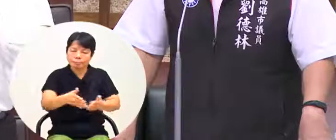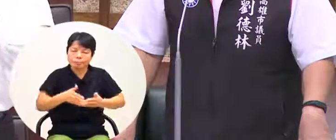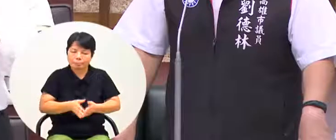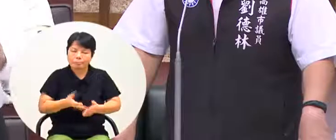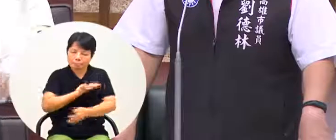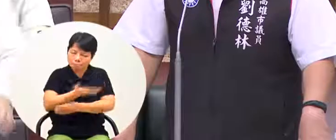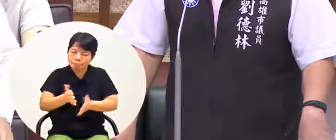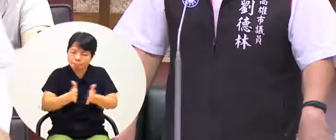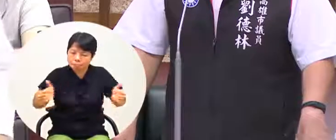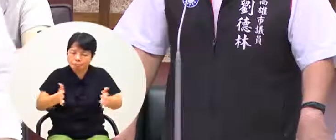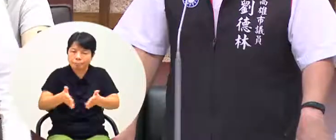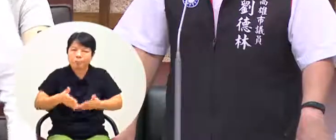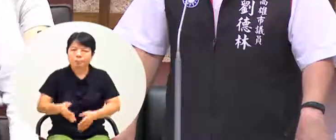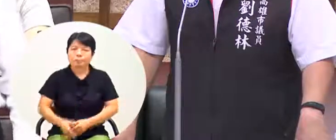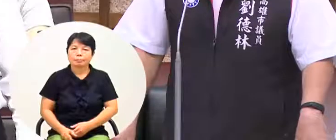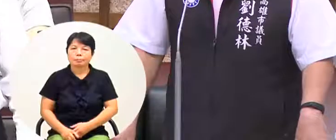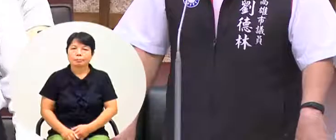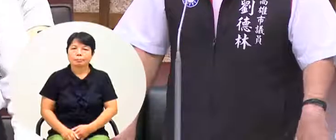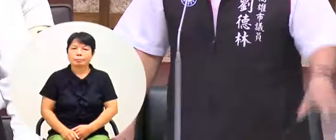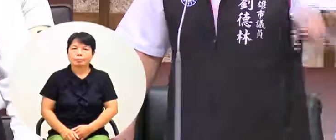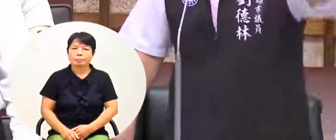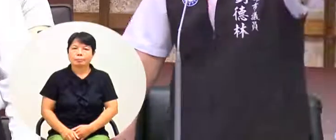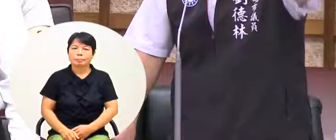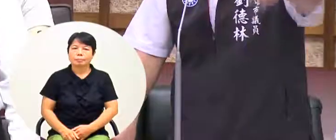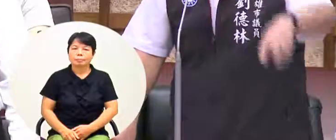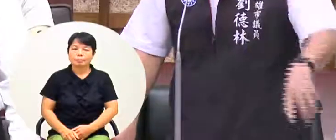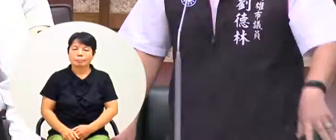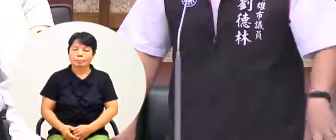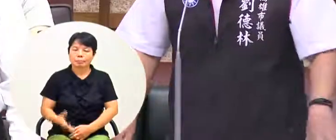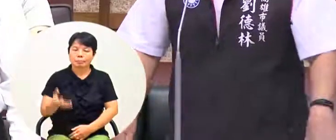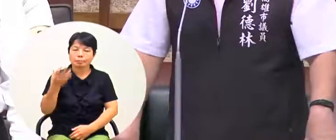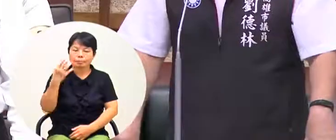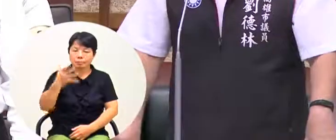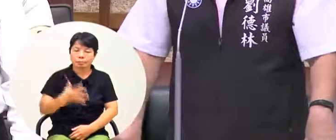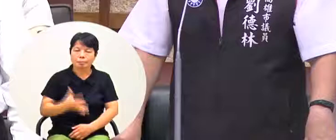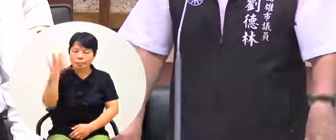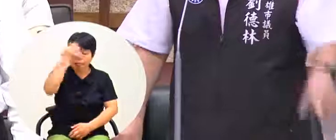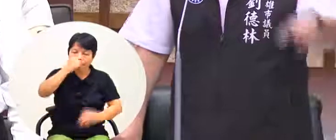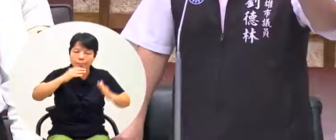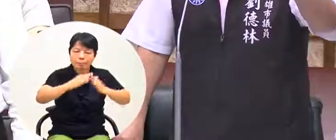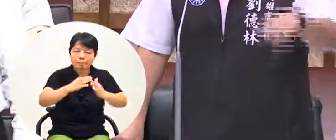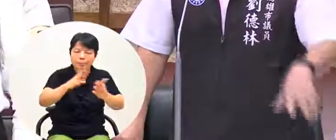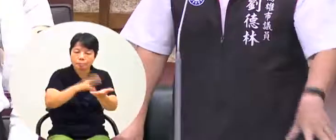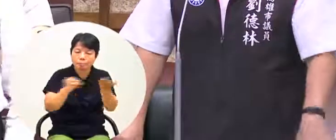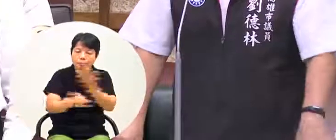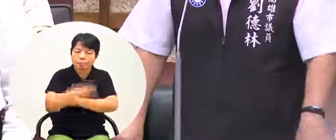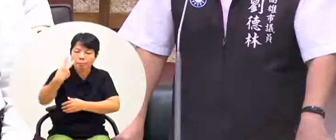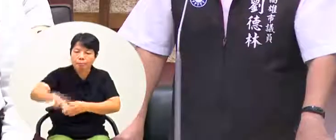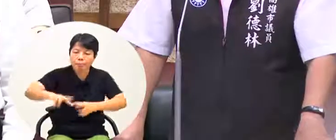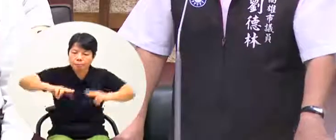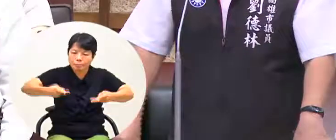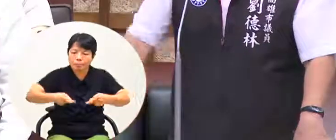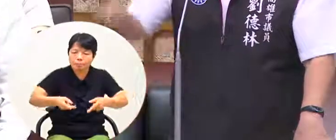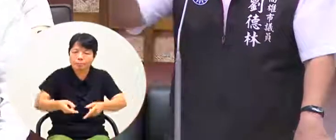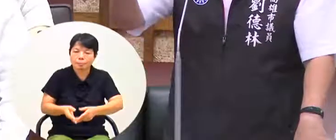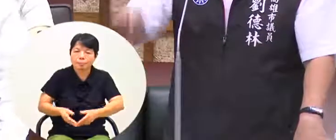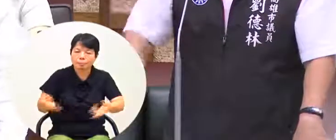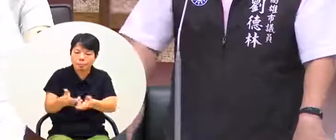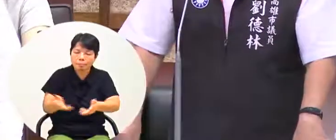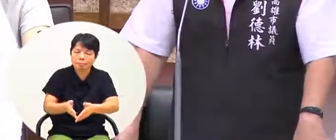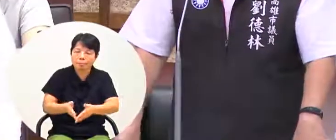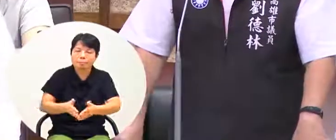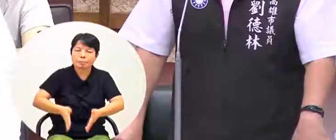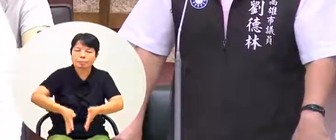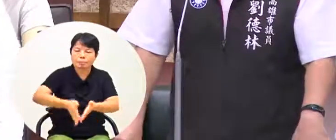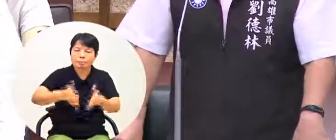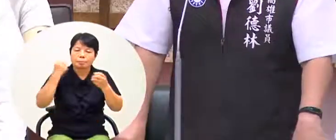议员的意思是说旧有建筑拆掉重新改建的部分是？ 对，刚刚我们局长刚刚所讲的，你这边